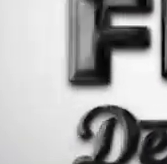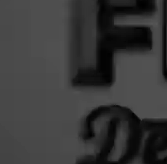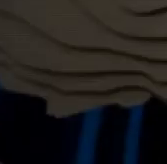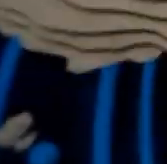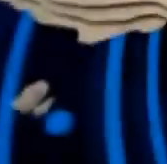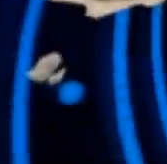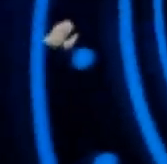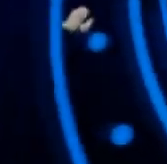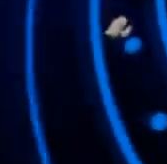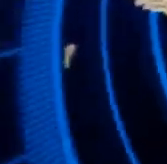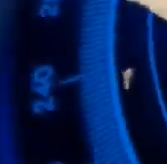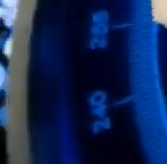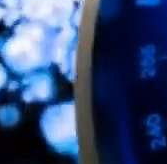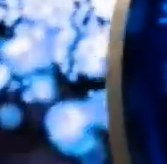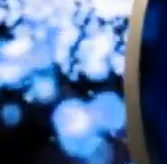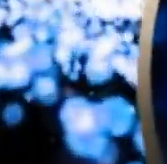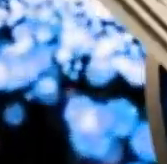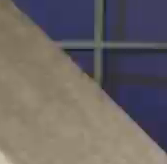की धड़कन.